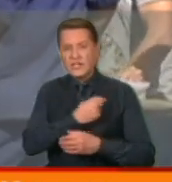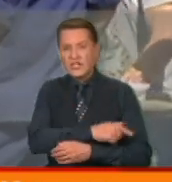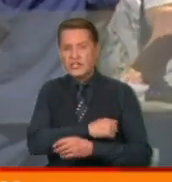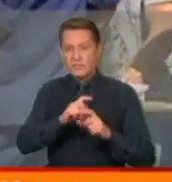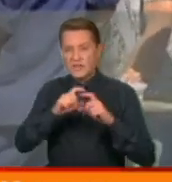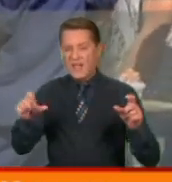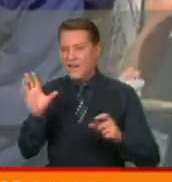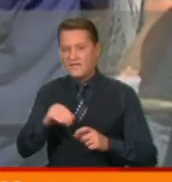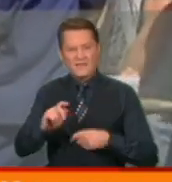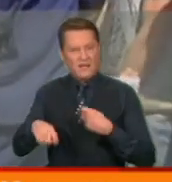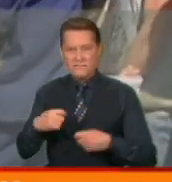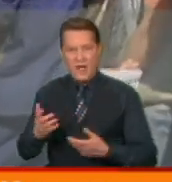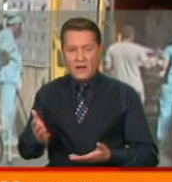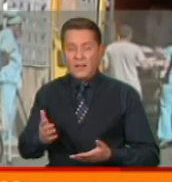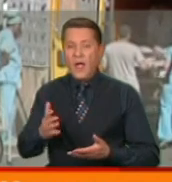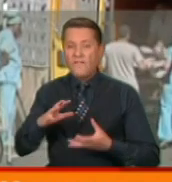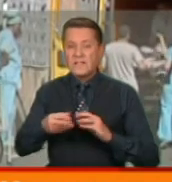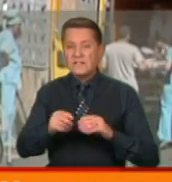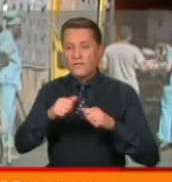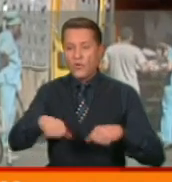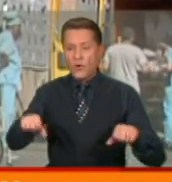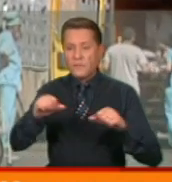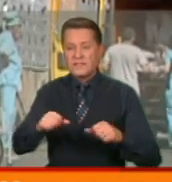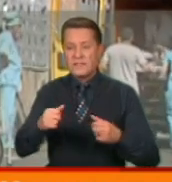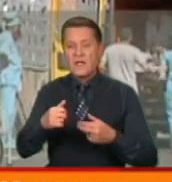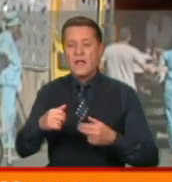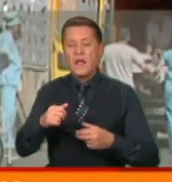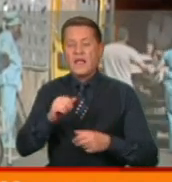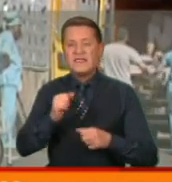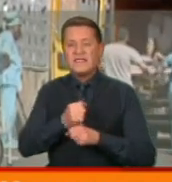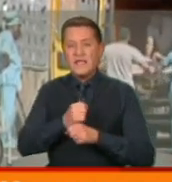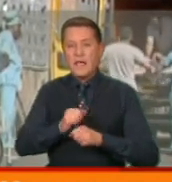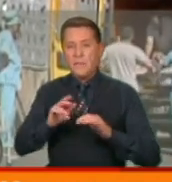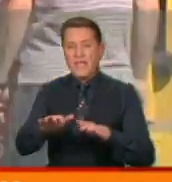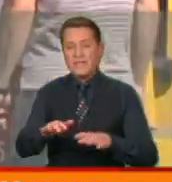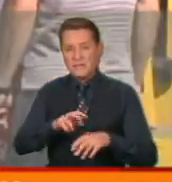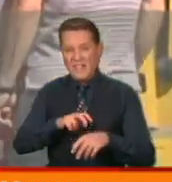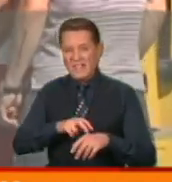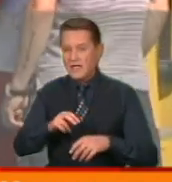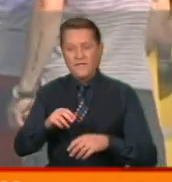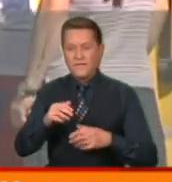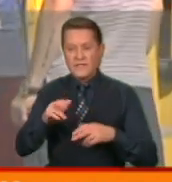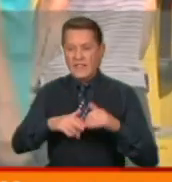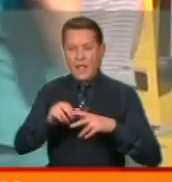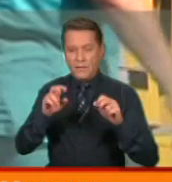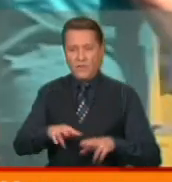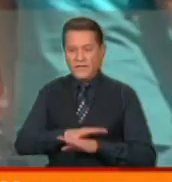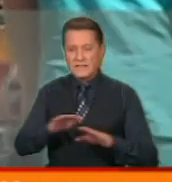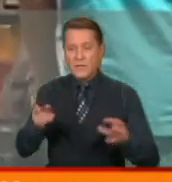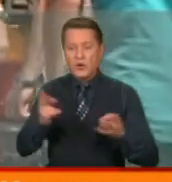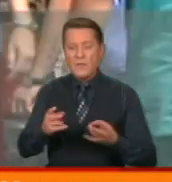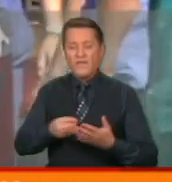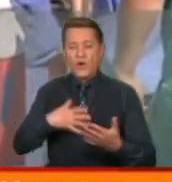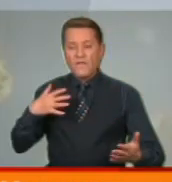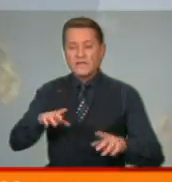марно. У висновку комісії МОЗу дії медиків визнано непрофесійними. За цим фактом порушено справу. Сашко ж у цей час потребував